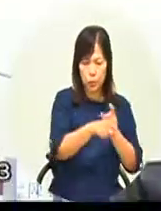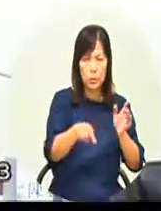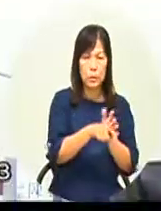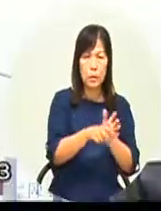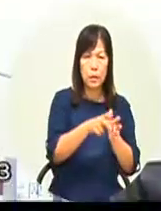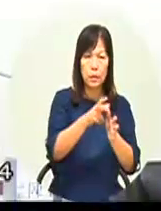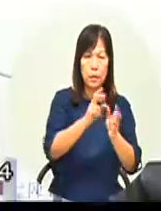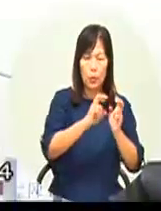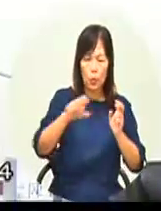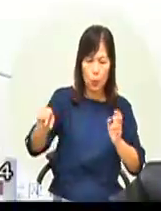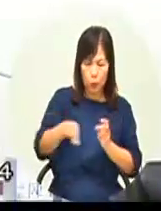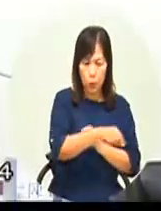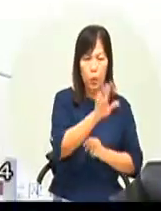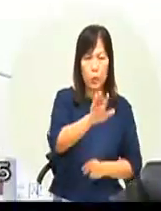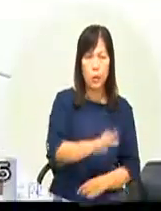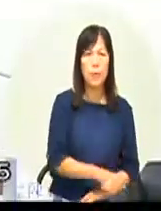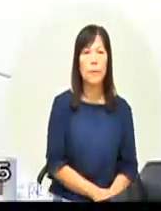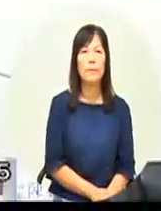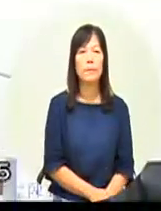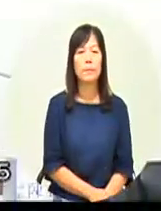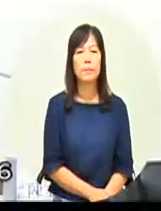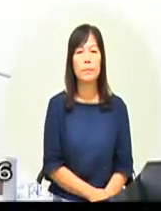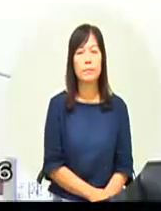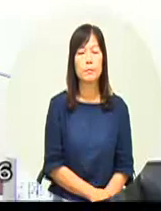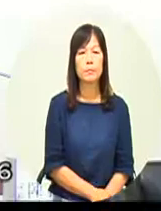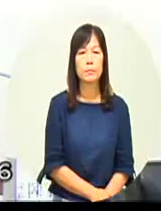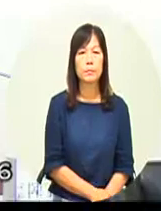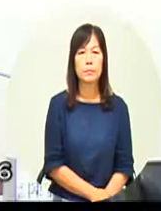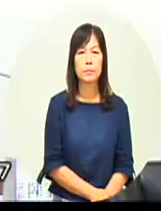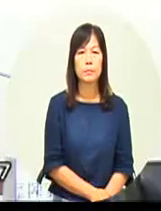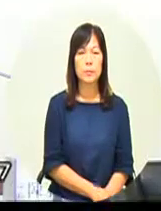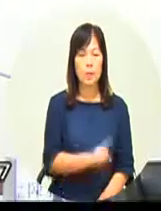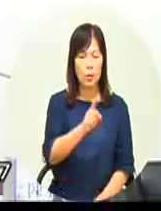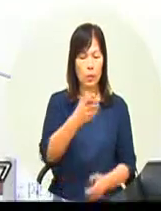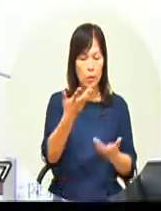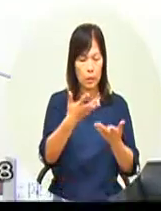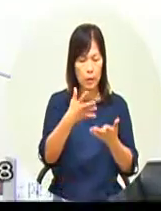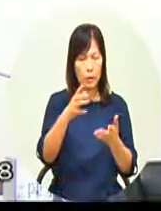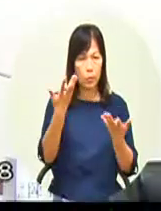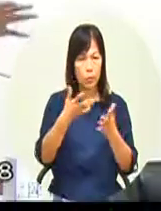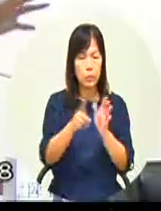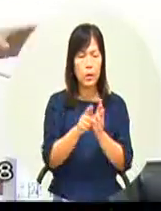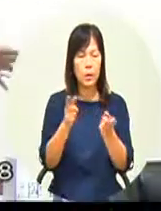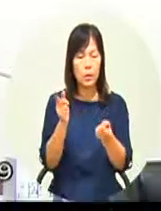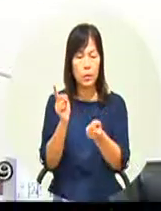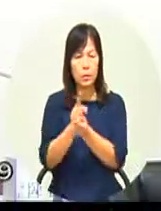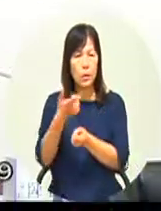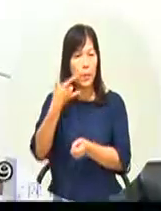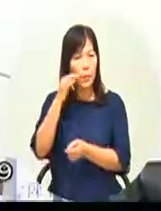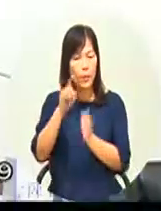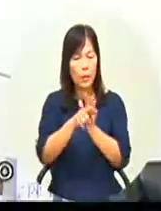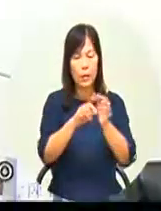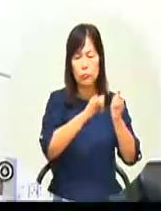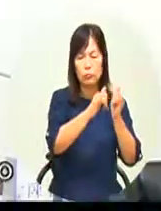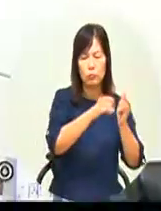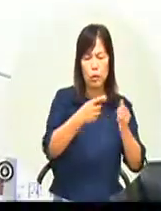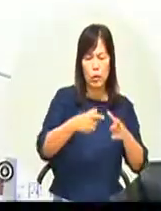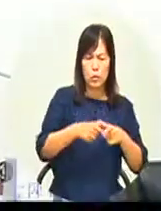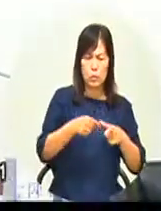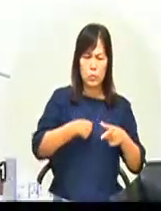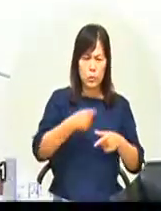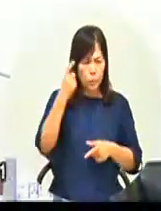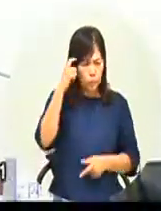的延伸。那有一件就是对家长的一个也是延伸到市民心里面的一个纳闷，就